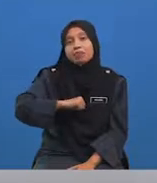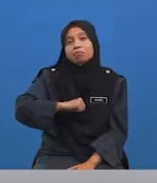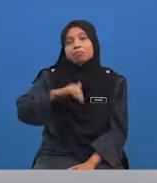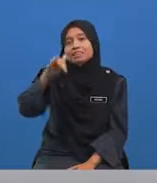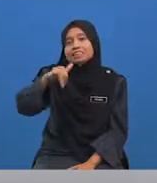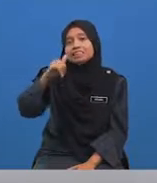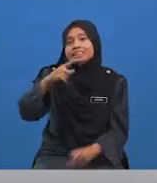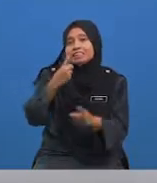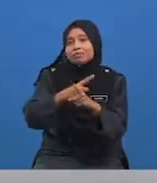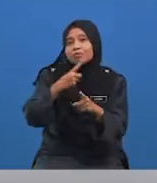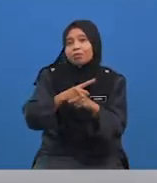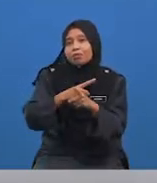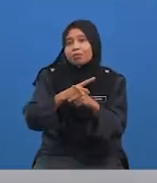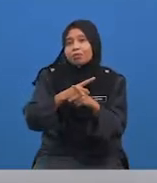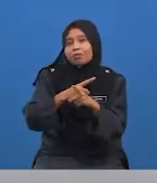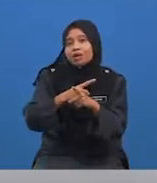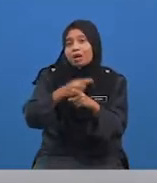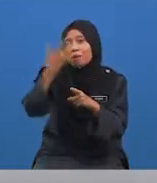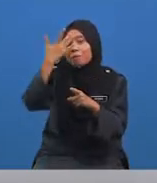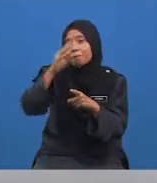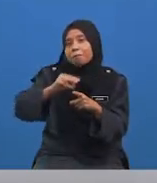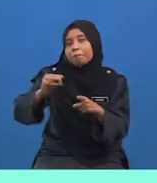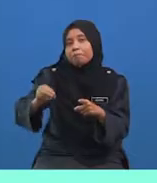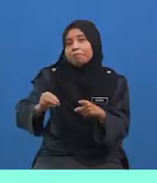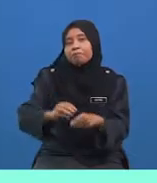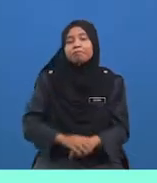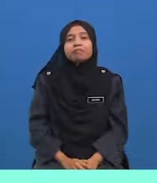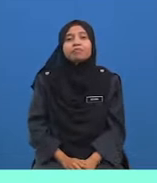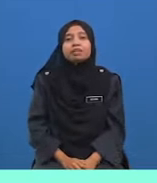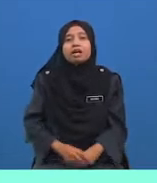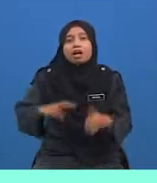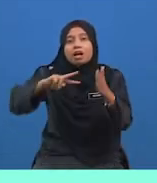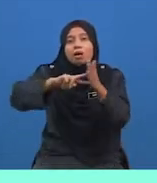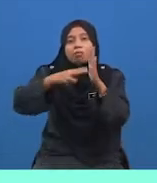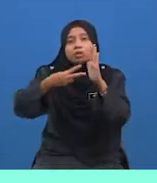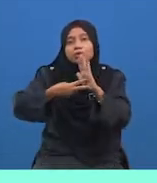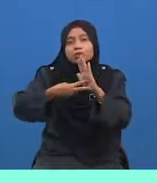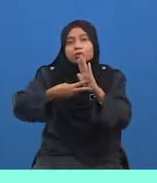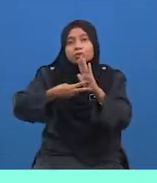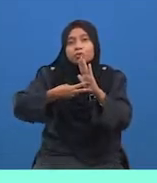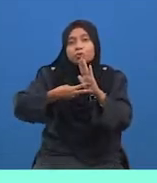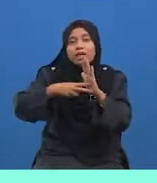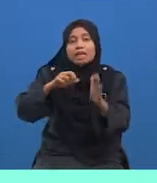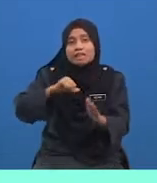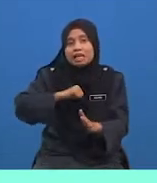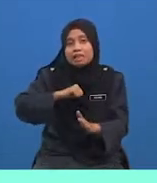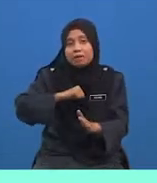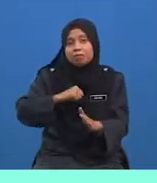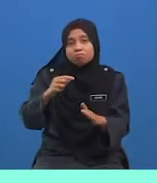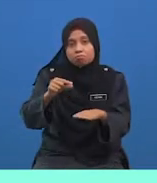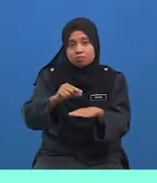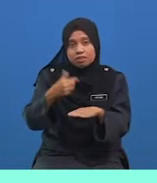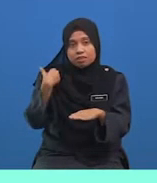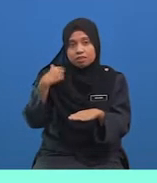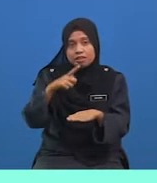Ya, tepat sekali. Pandai murid-murid. Maksud etika ialah merujuk